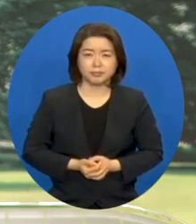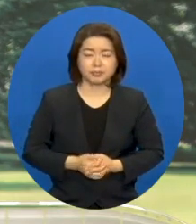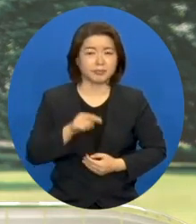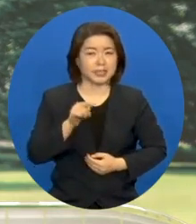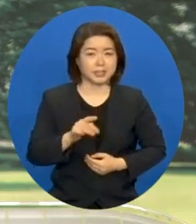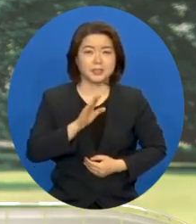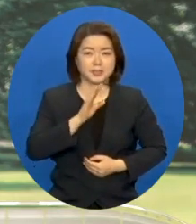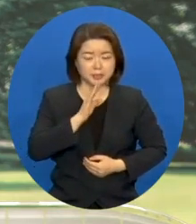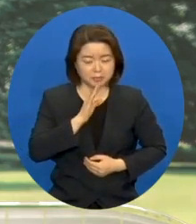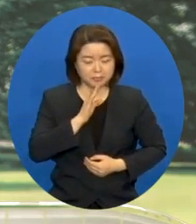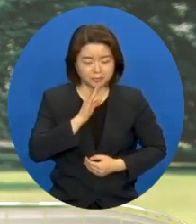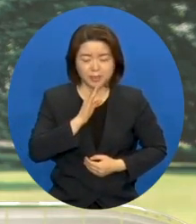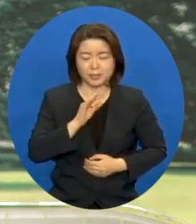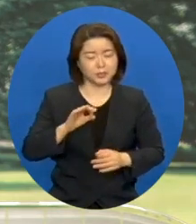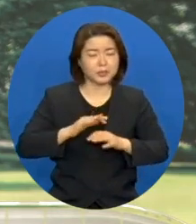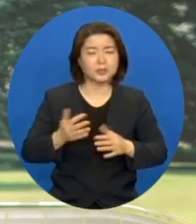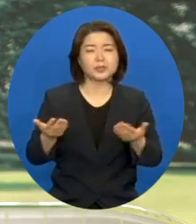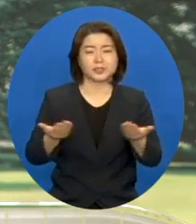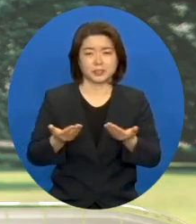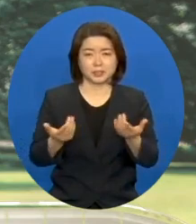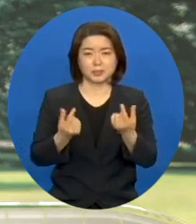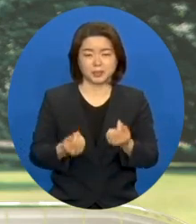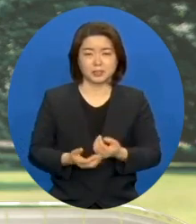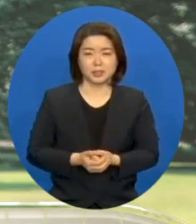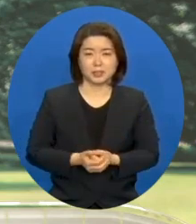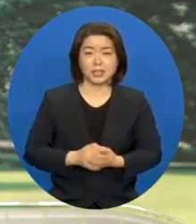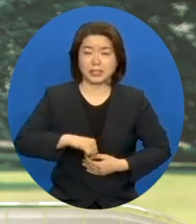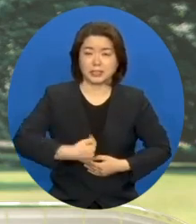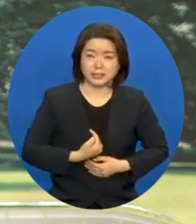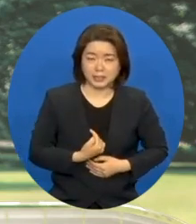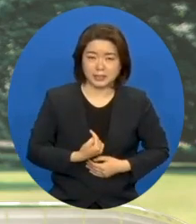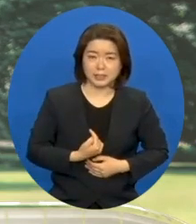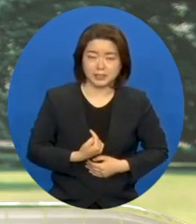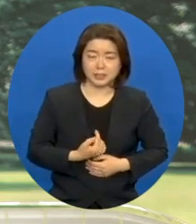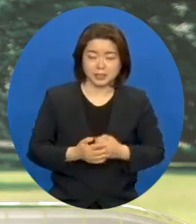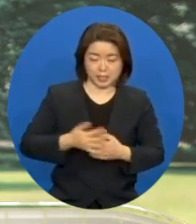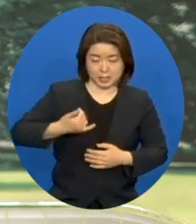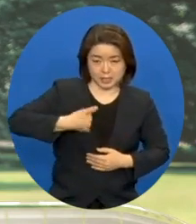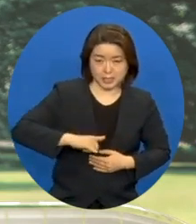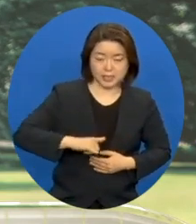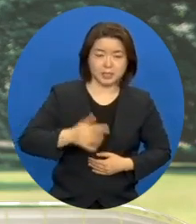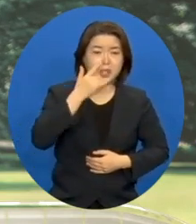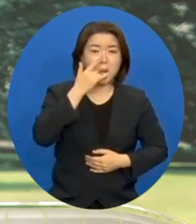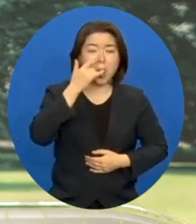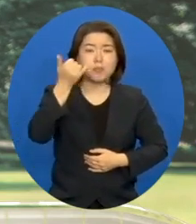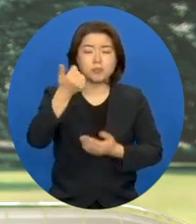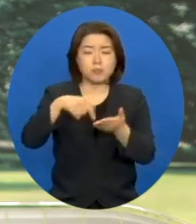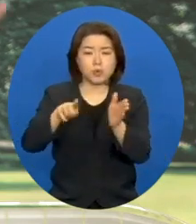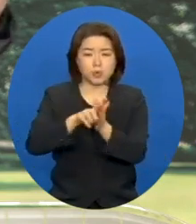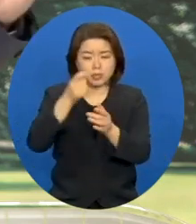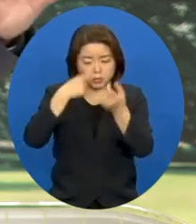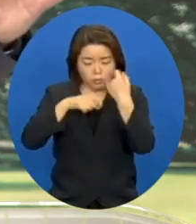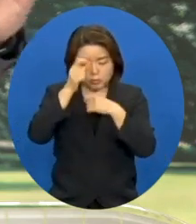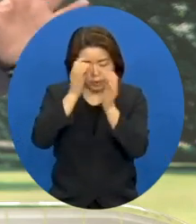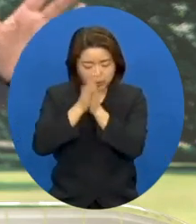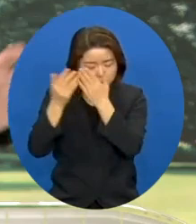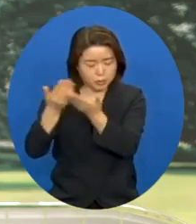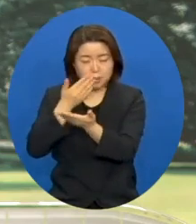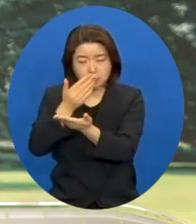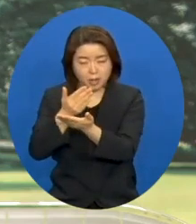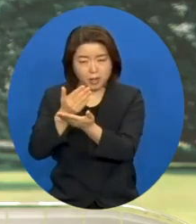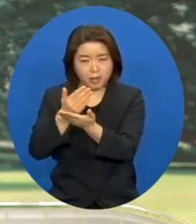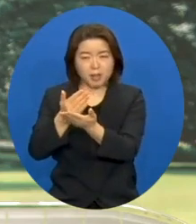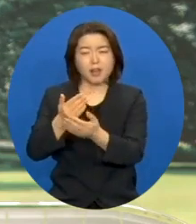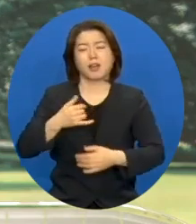이건 참 기가 막힌 거죠. 자식이 어떻게 부모를 위해서 눈물로 기도할 수 있을까? 하나님을 만나게